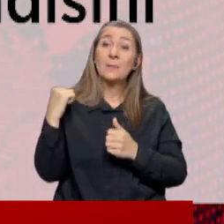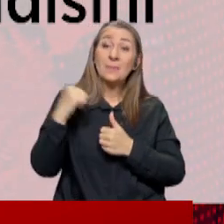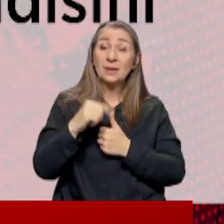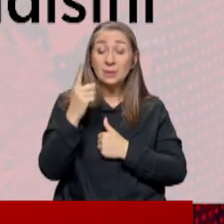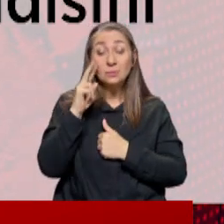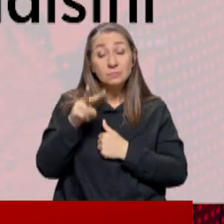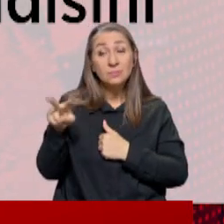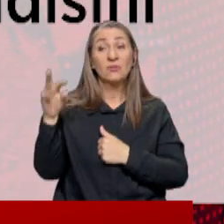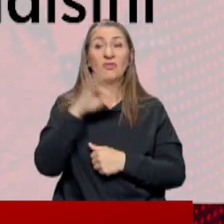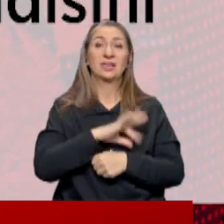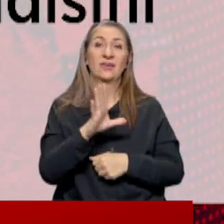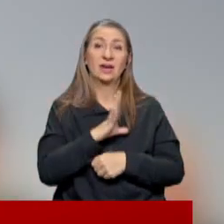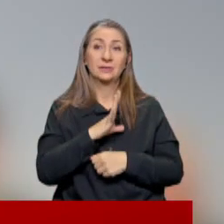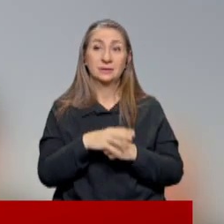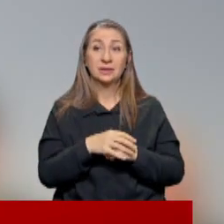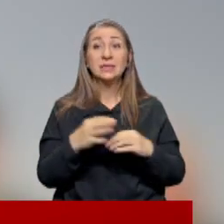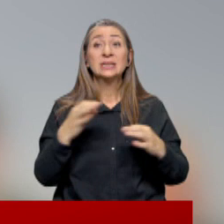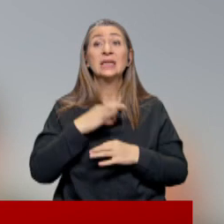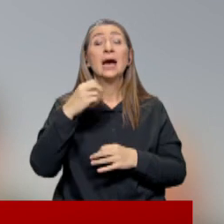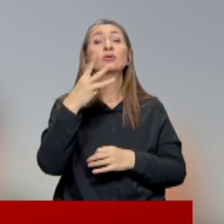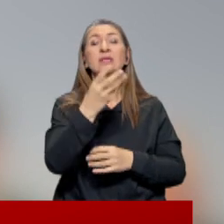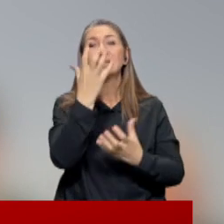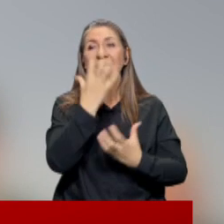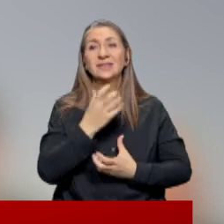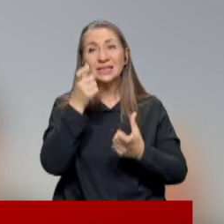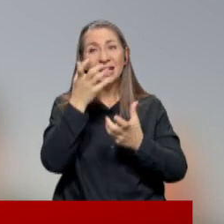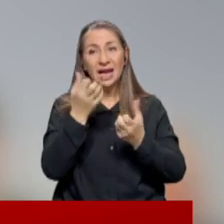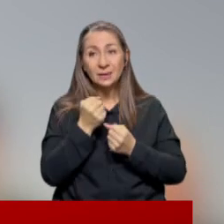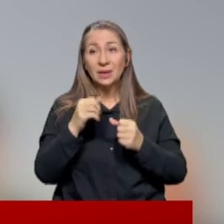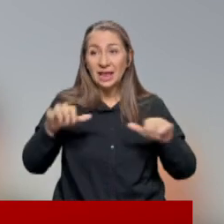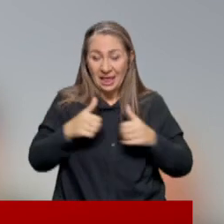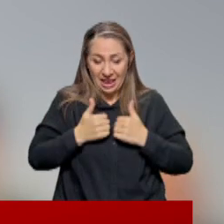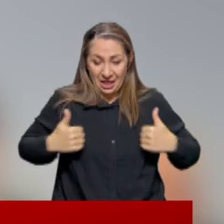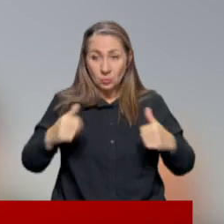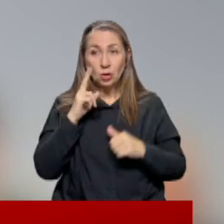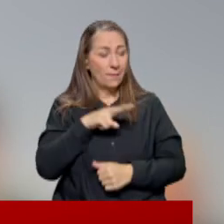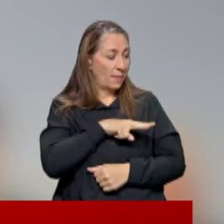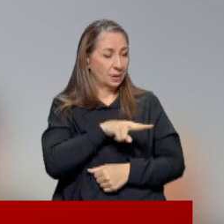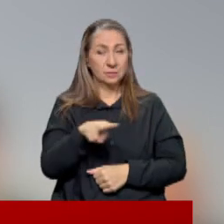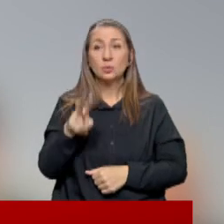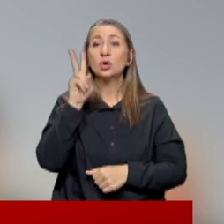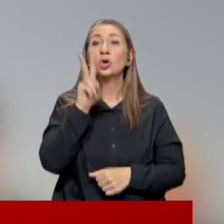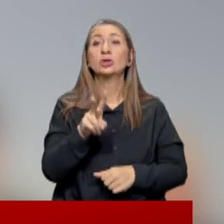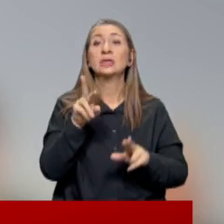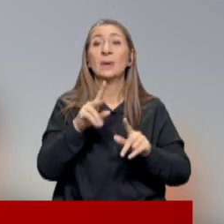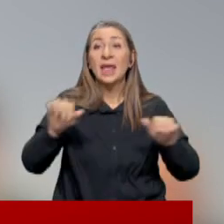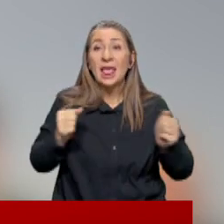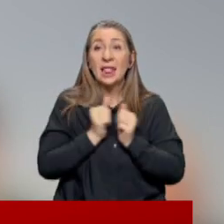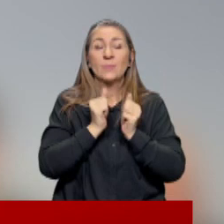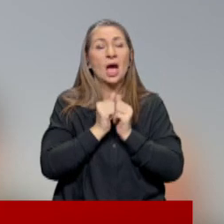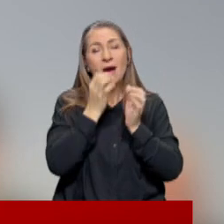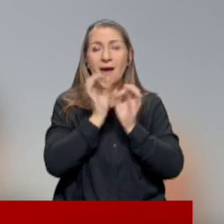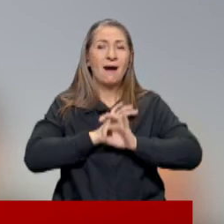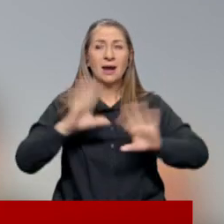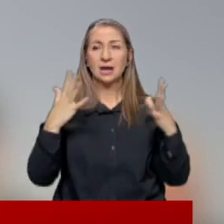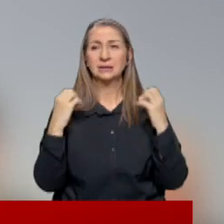bir gözden geçirmesinde fayda var. Sayın Erdoğan, tavsiyeni dikkate aldım. Yanımdakilere şöyle bir baktım. Gördüğün gibi yanımdakiler